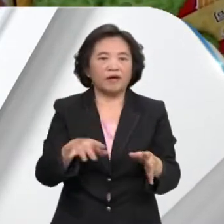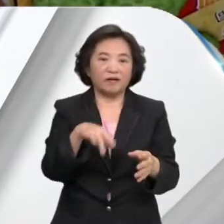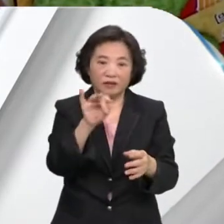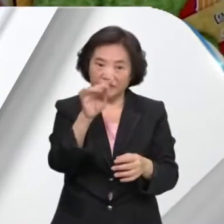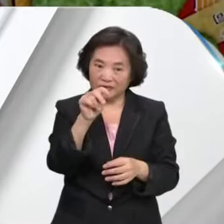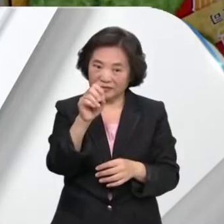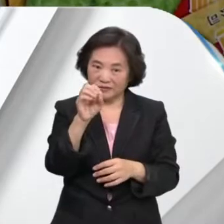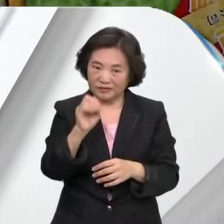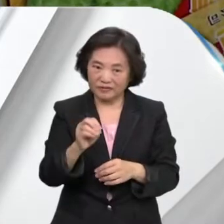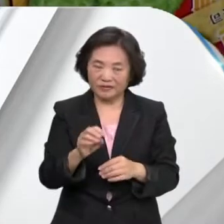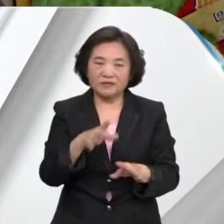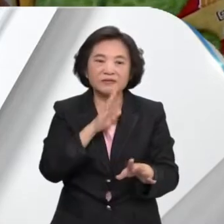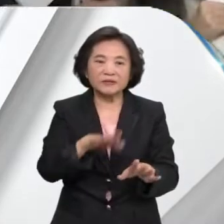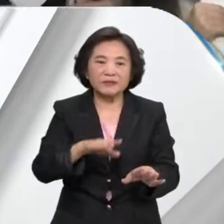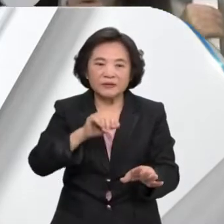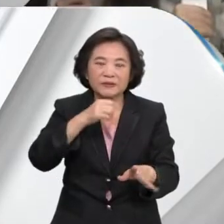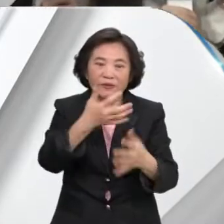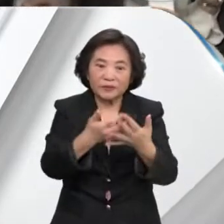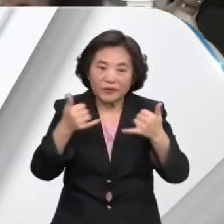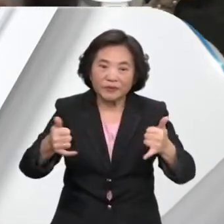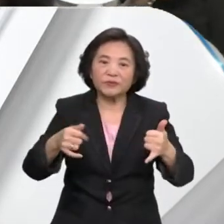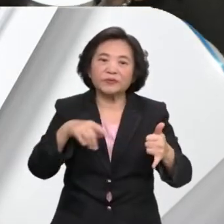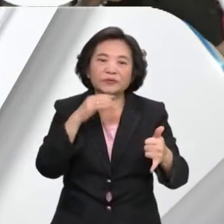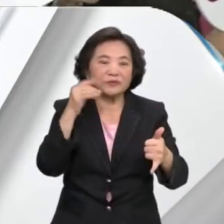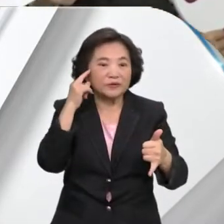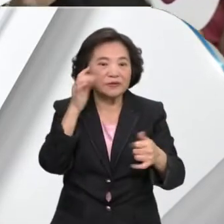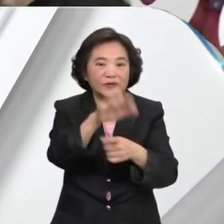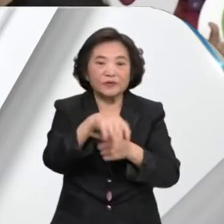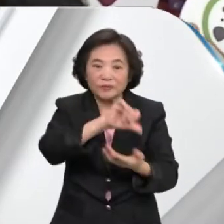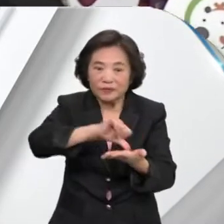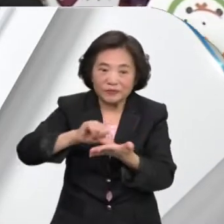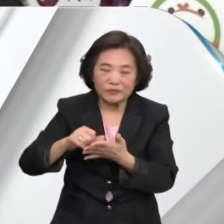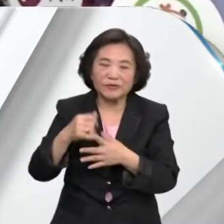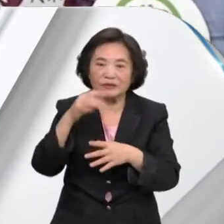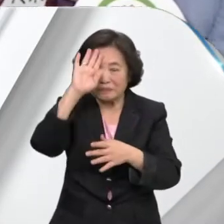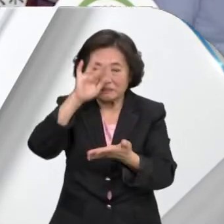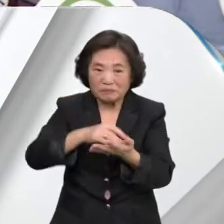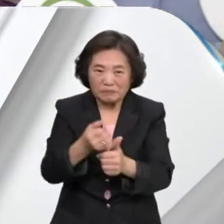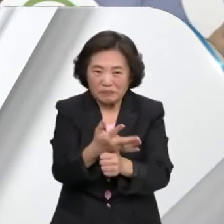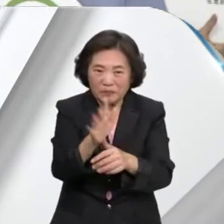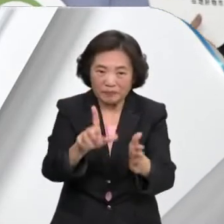望透过名录，台湾嘅农产品投资性基金卖在有限中，每按